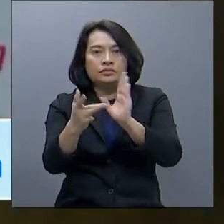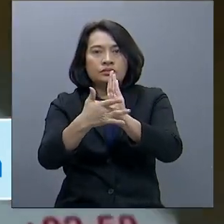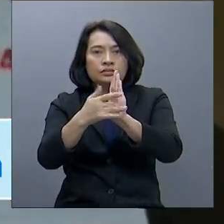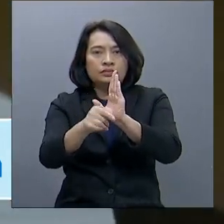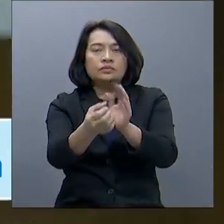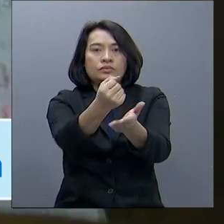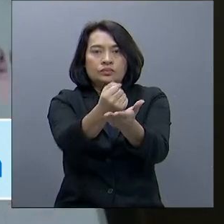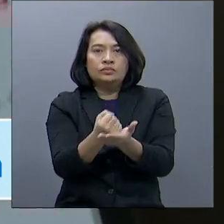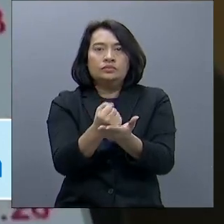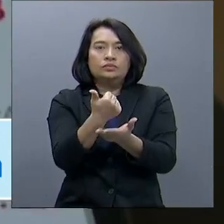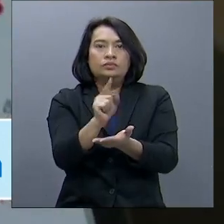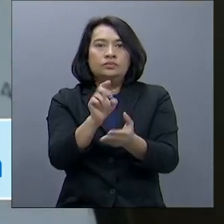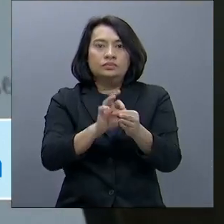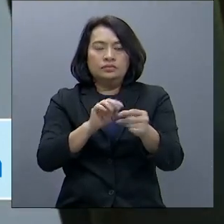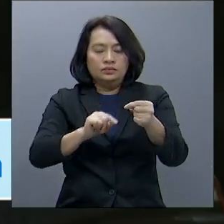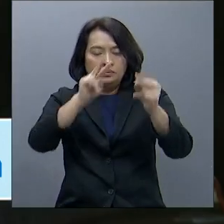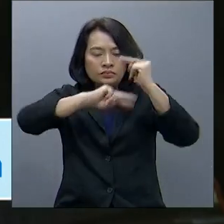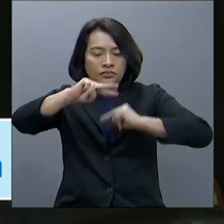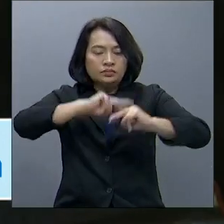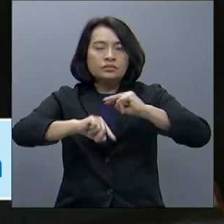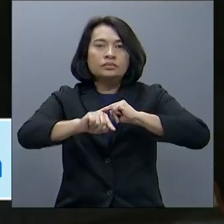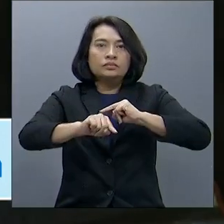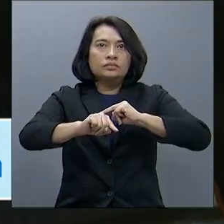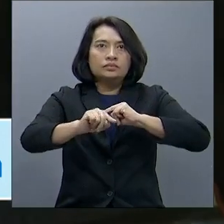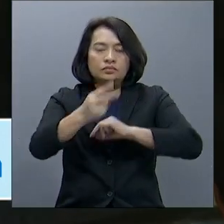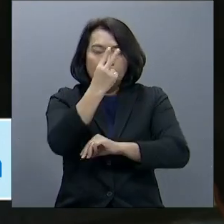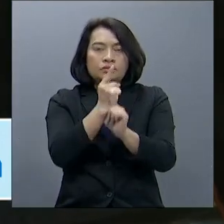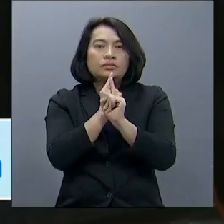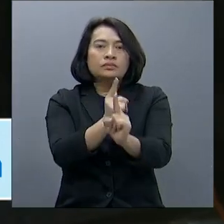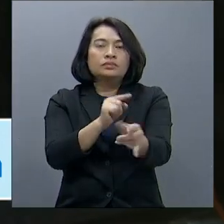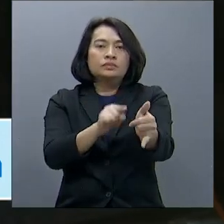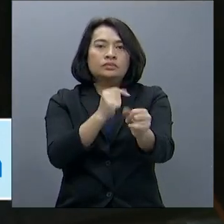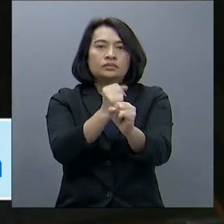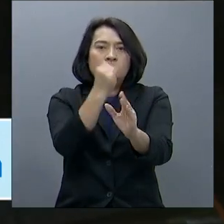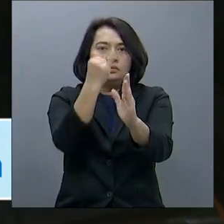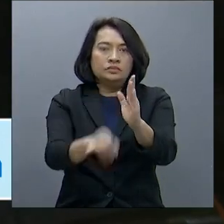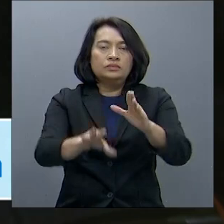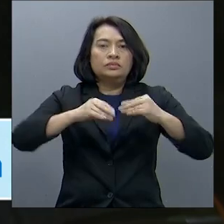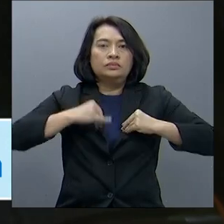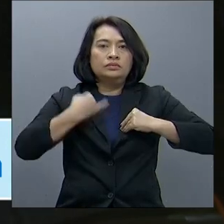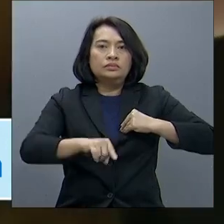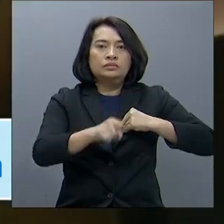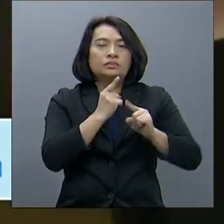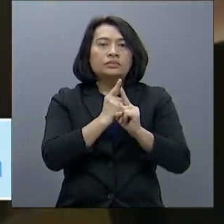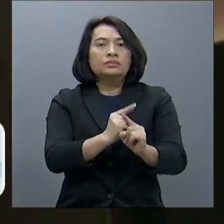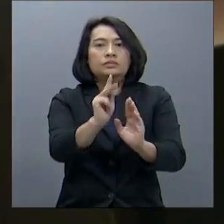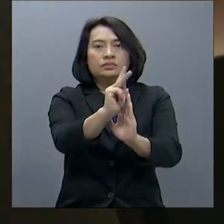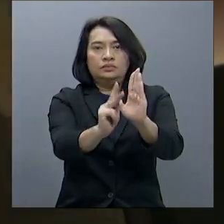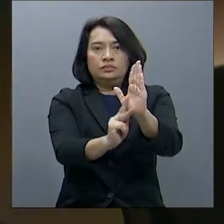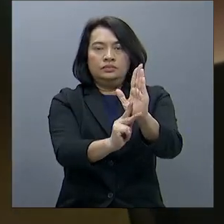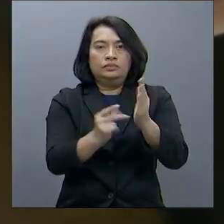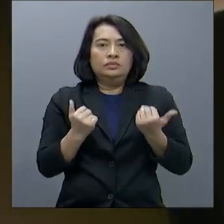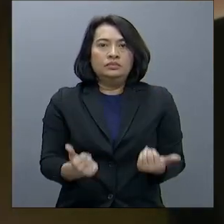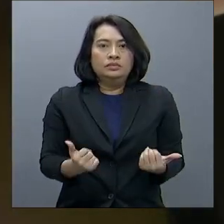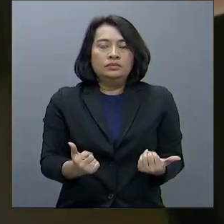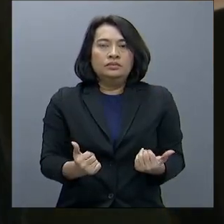เพื่อให้ตรวจสอบคดีนี้พร้อมกับติดตามตัวผู้ก่อเหตุมาดำเนินคดีทางกฎหมายค่ะโอ้โหตอนนี้